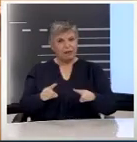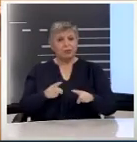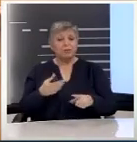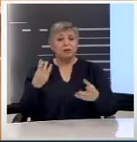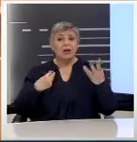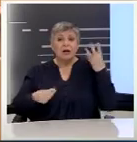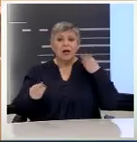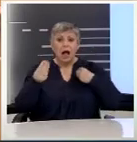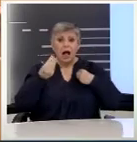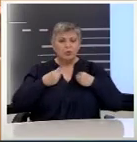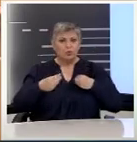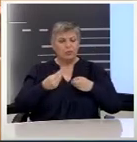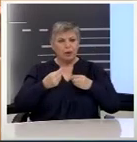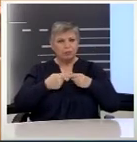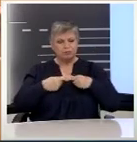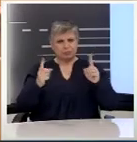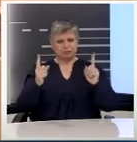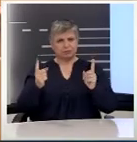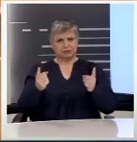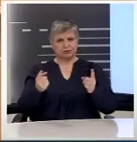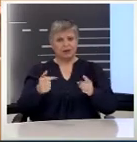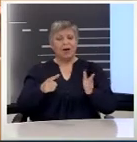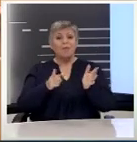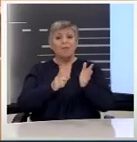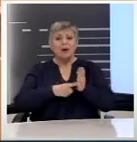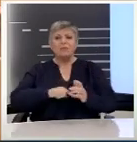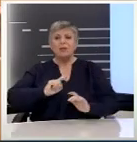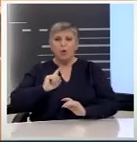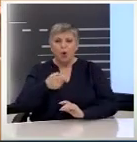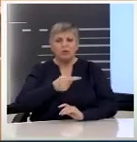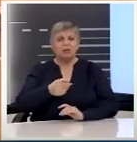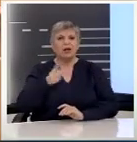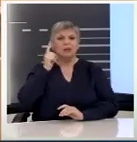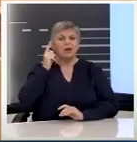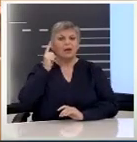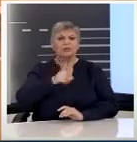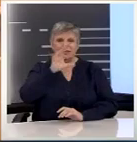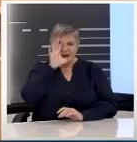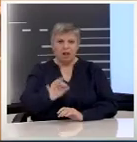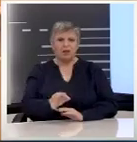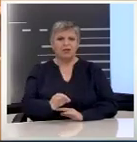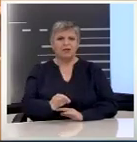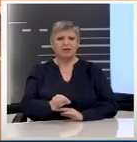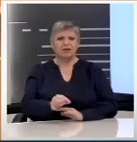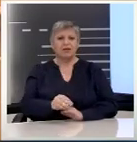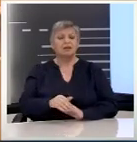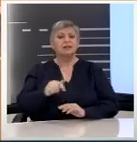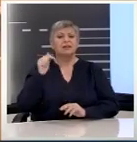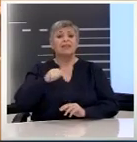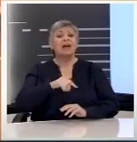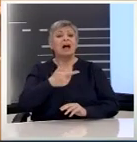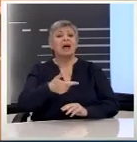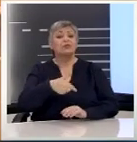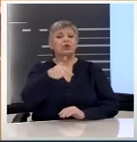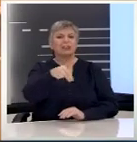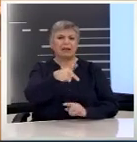ελάτε σε μία ευθυγράμμιση με την πραγματικότητα. Και η πραγματικότητα λέει το απλό, ότι η ψευτομήνυση του